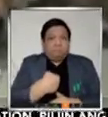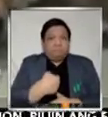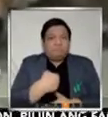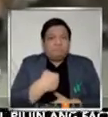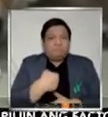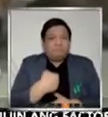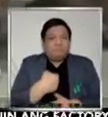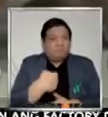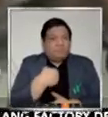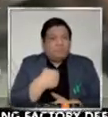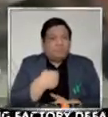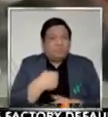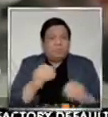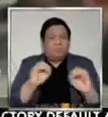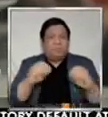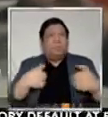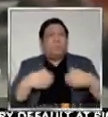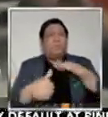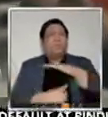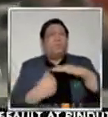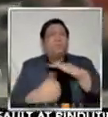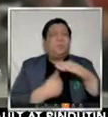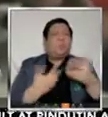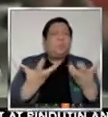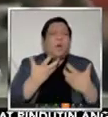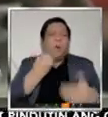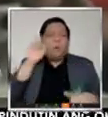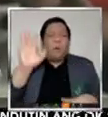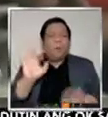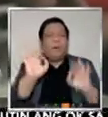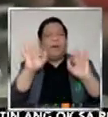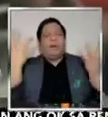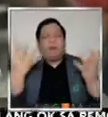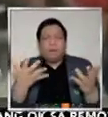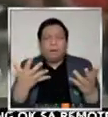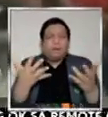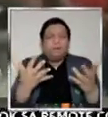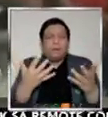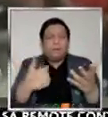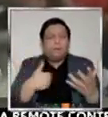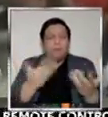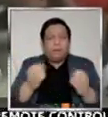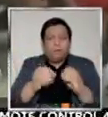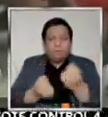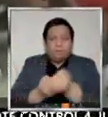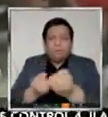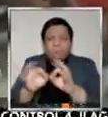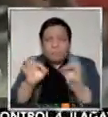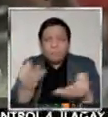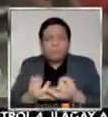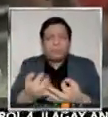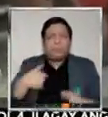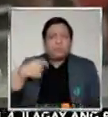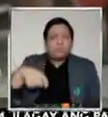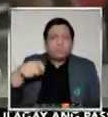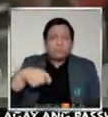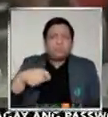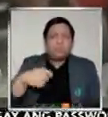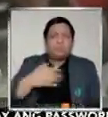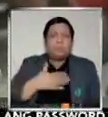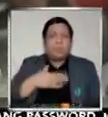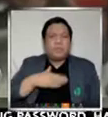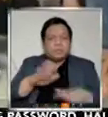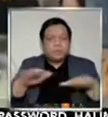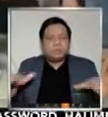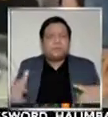walang buwan na ako dito nakatambay. Gusto ko nang umuwi. Walang pera na ipapadala sa pamilya. Kailangan ako ng mga anak